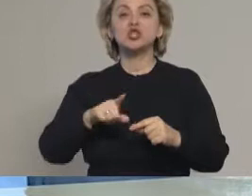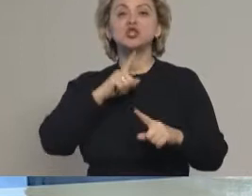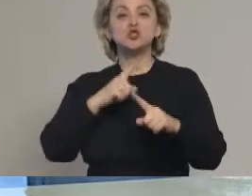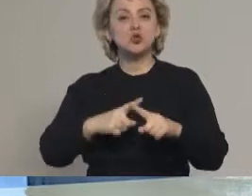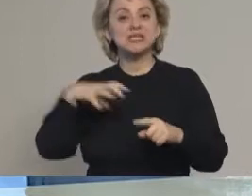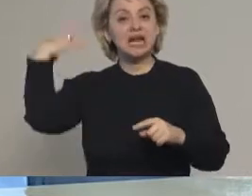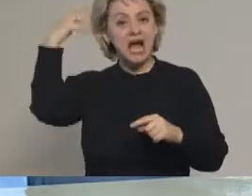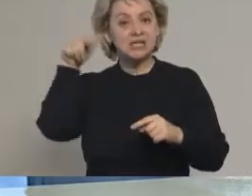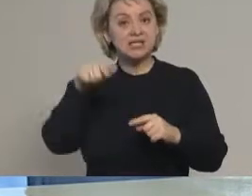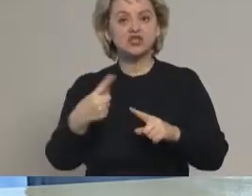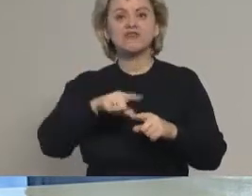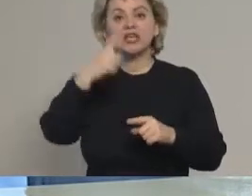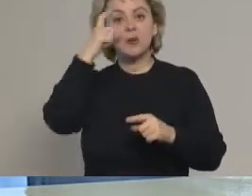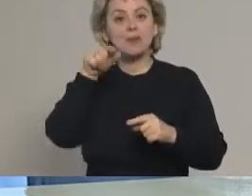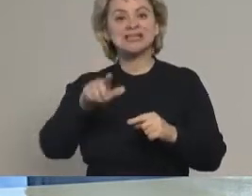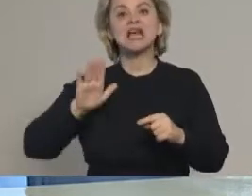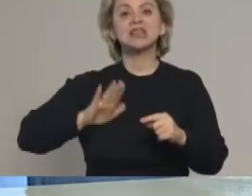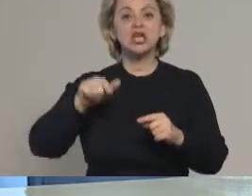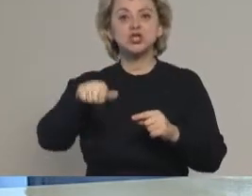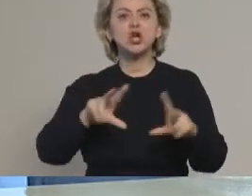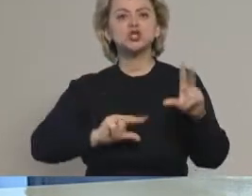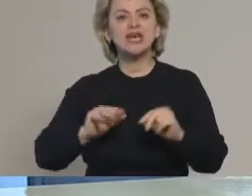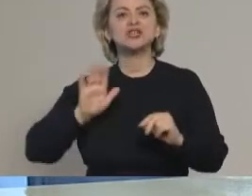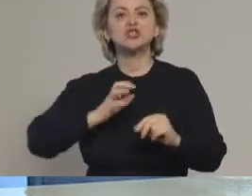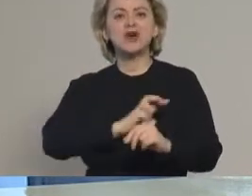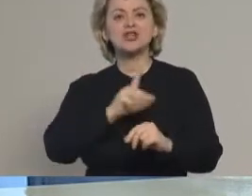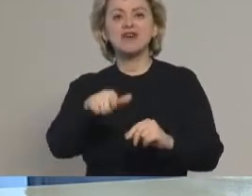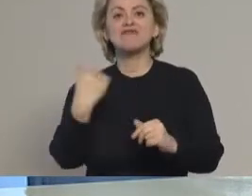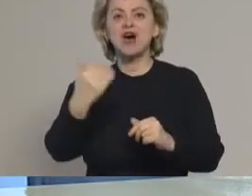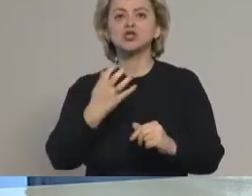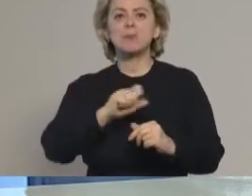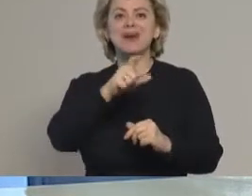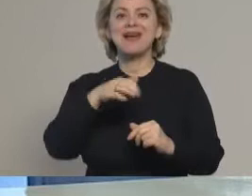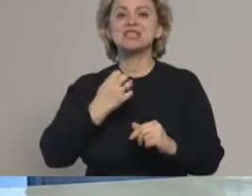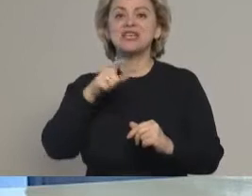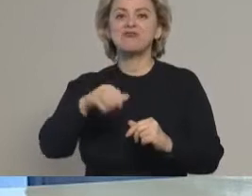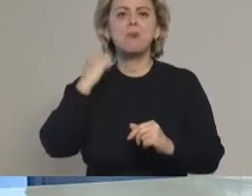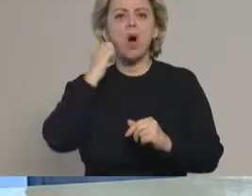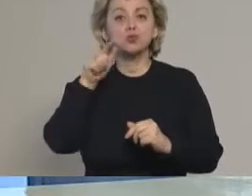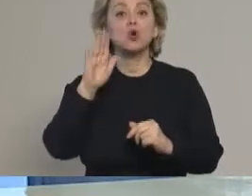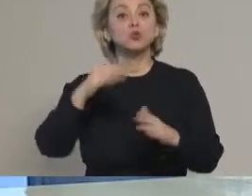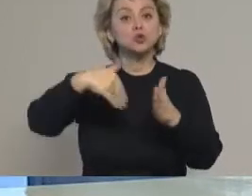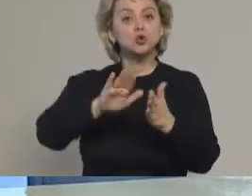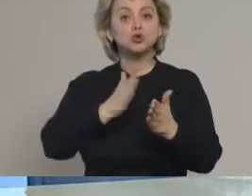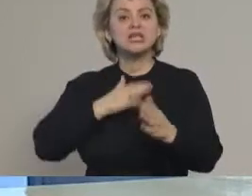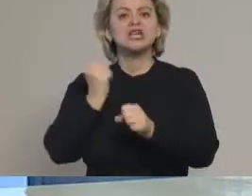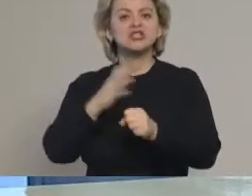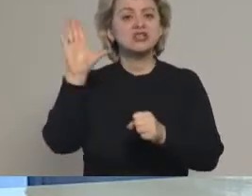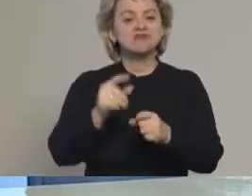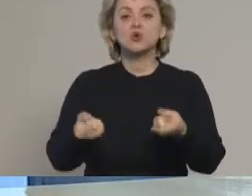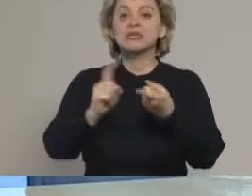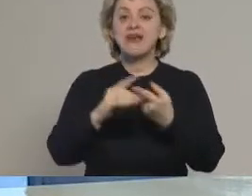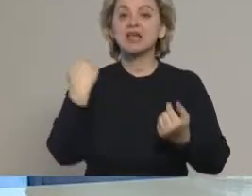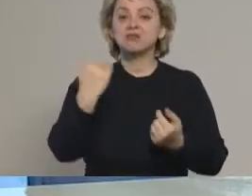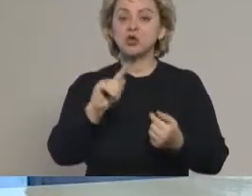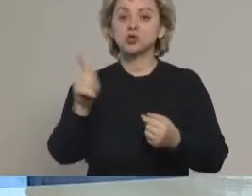Братья-казаки и сестры-казачки, в этом послании надежды и чаяния ваших прадедов и прабабушек. Будьте лучше нас. Делайте все зависящее